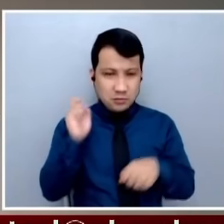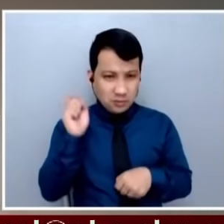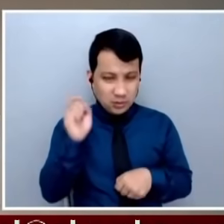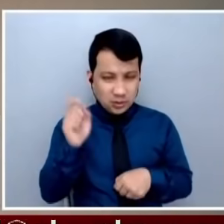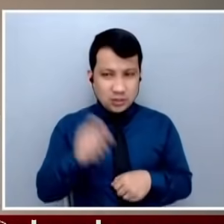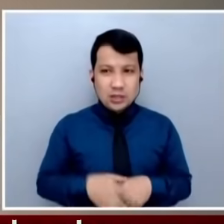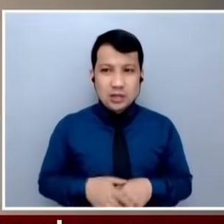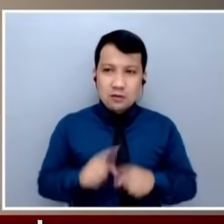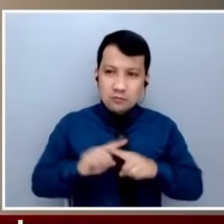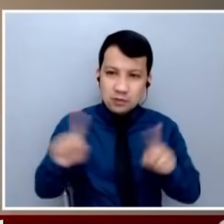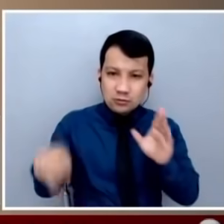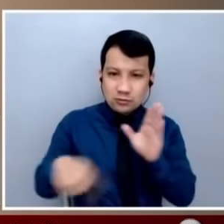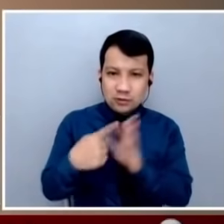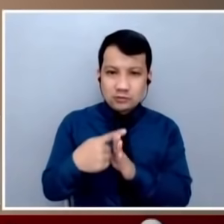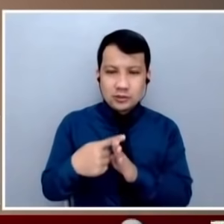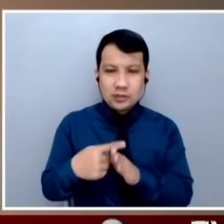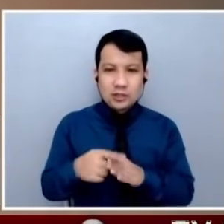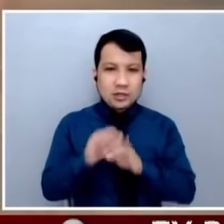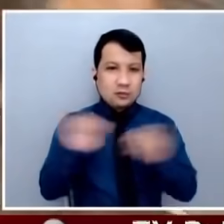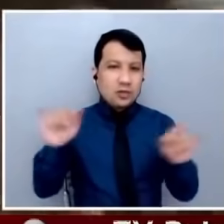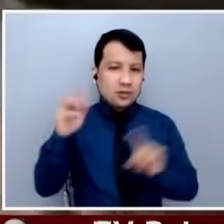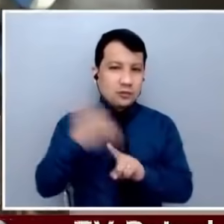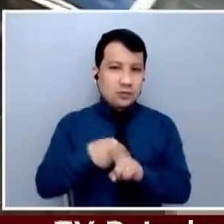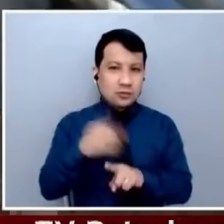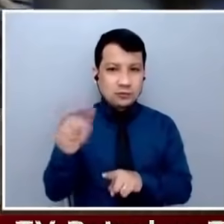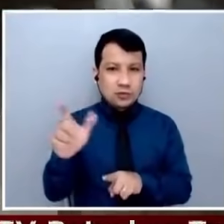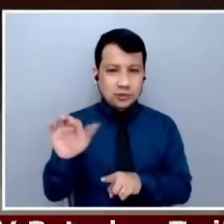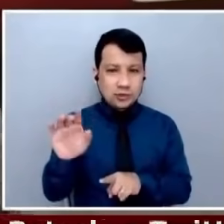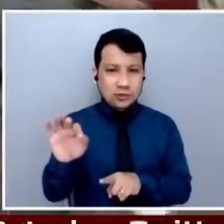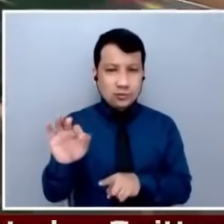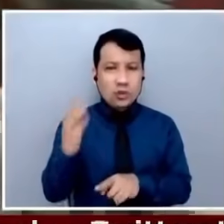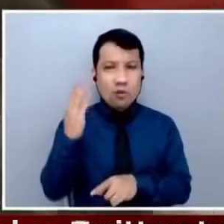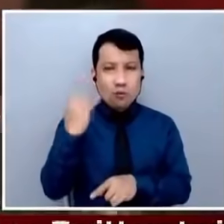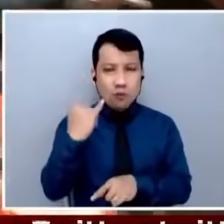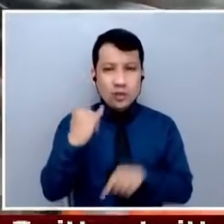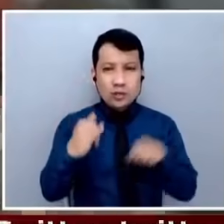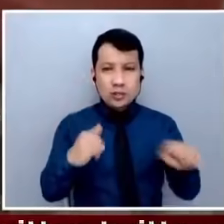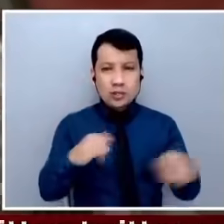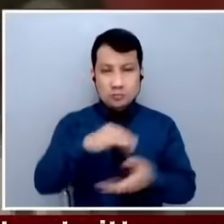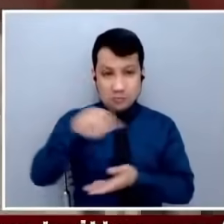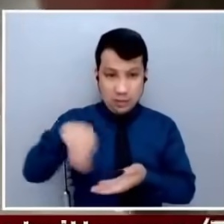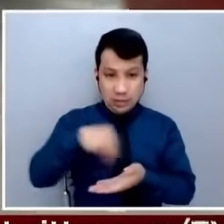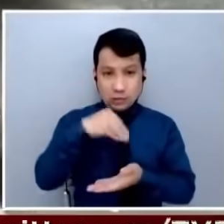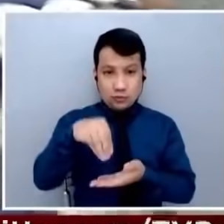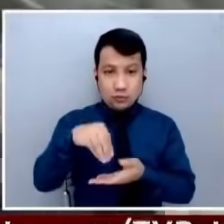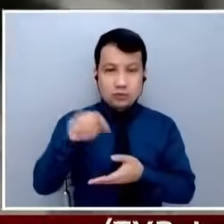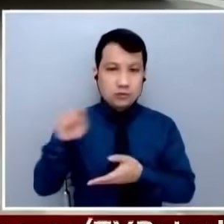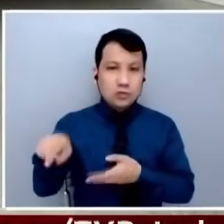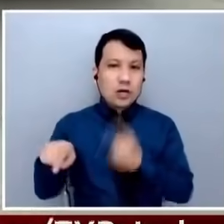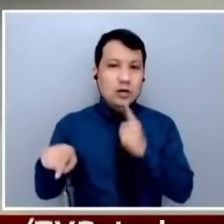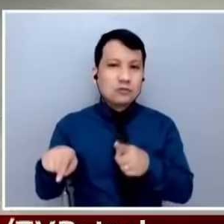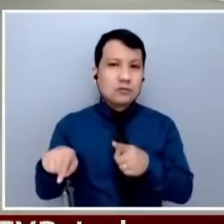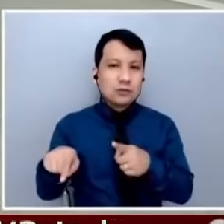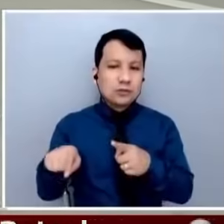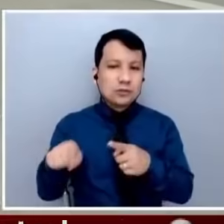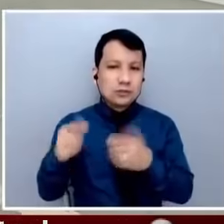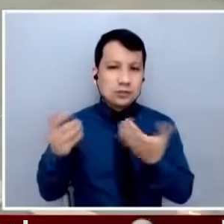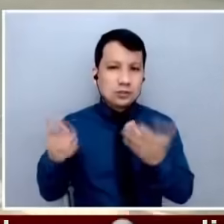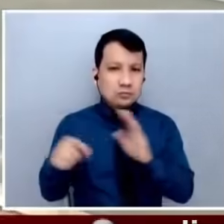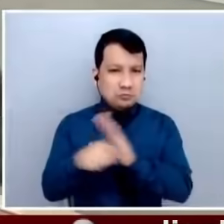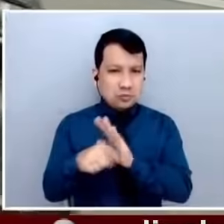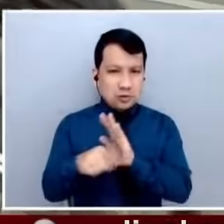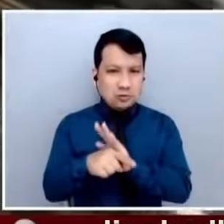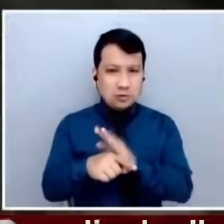Pero minsan na siyang nahuli noong March 2019 matapos ipatupad ng Mandaluyong City Government ang mga ordinansang nagbabawal sa